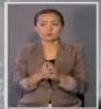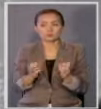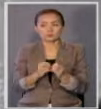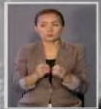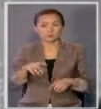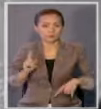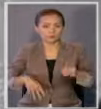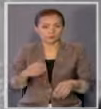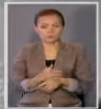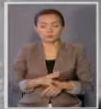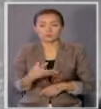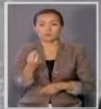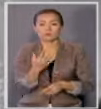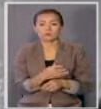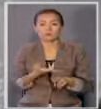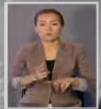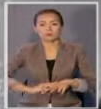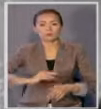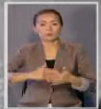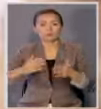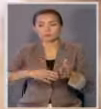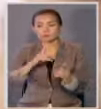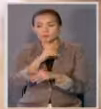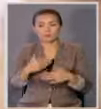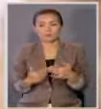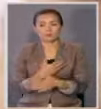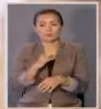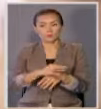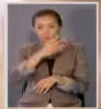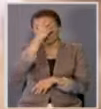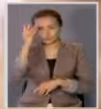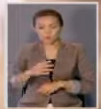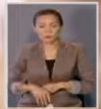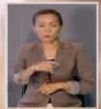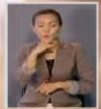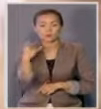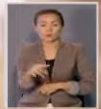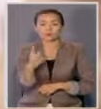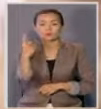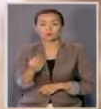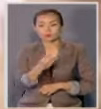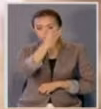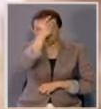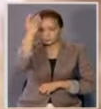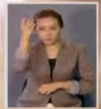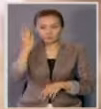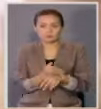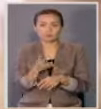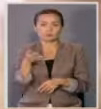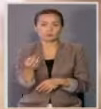является редким явлением. Тем не менее, это не исключает появление нового типа ковид. В России за минувшие сутки коронавирус выявили